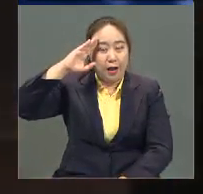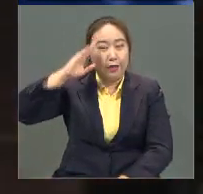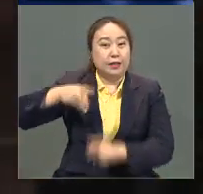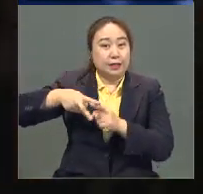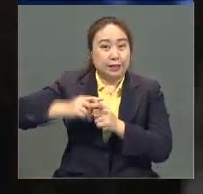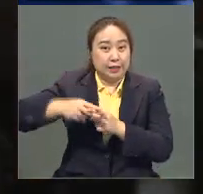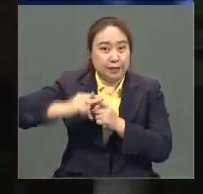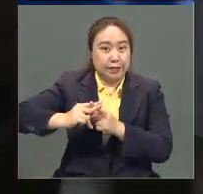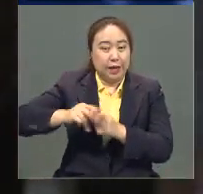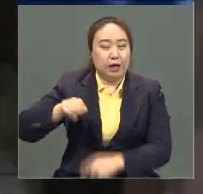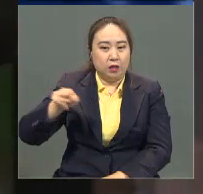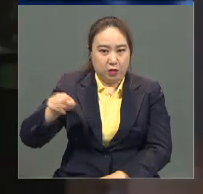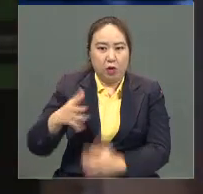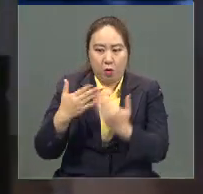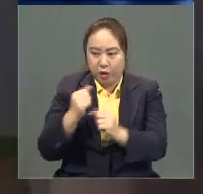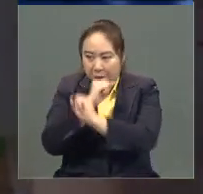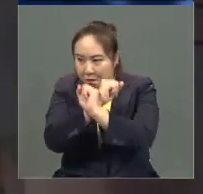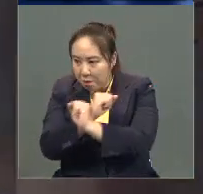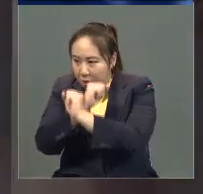ที่จะต้องมีการสับเปลี่ยนกำลังในช่วงเดือนกันยายนถึงตุลาคมนี้หรือไม่พลเอกณัฐพลก็บอกว่ากำลังติดตามอยู่นะคะแล้วก็รับทราบว่าการป้องกันโรคของกองร้อยทหารช่างเฉพาะกิจไทยเสาร์สู่ด่านผลัดที่1